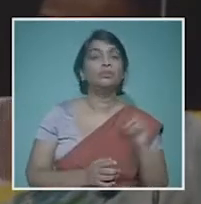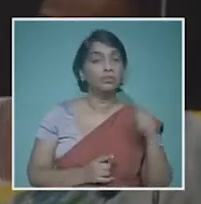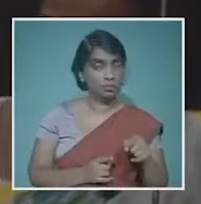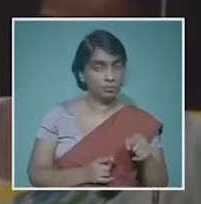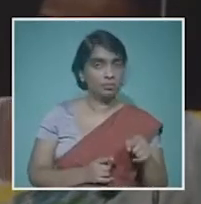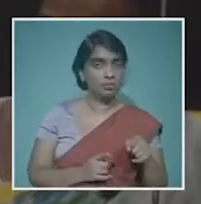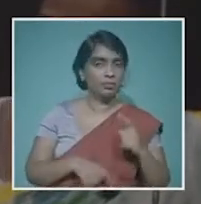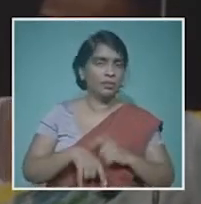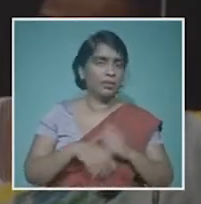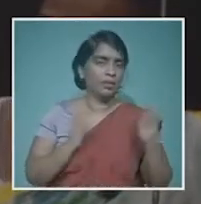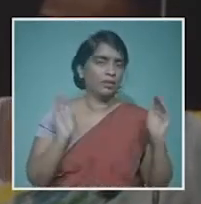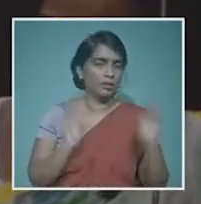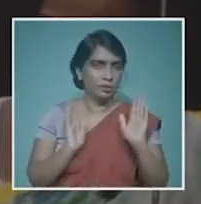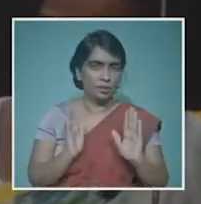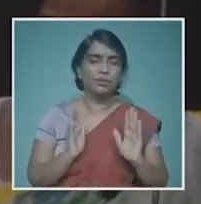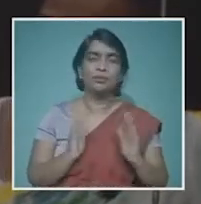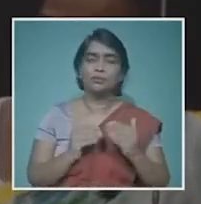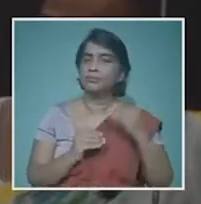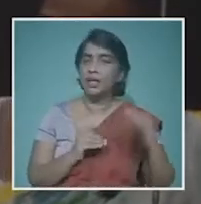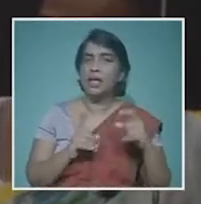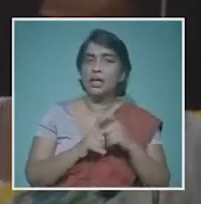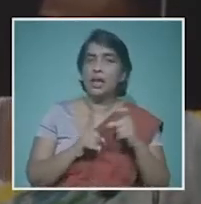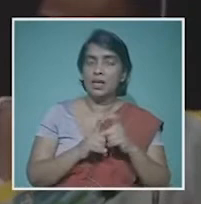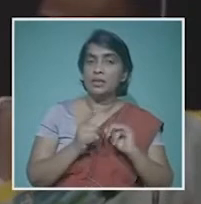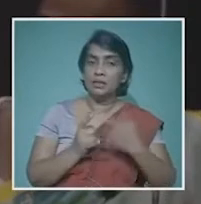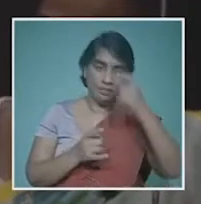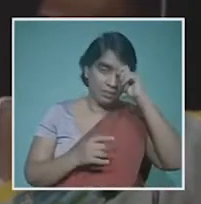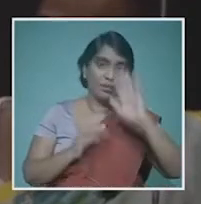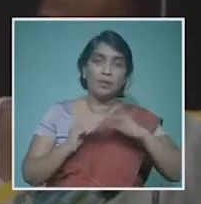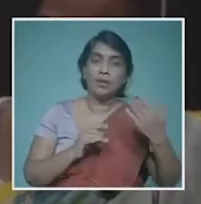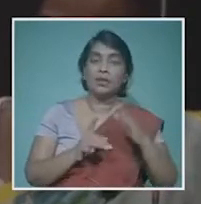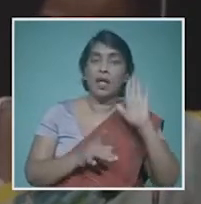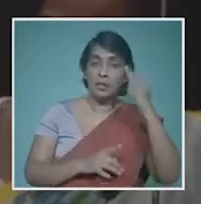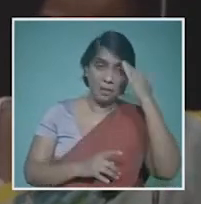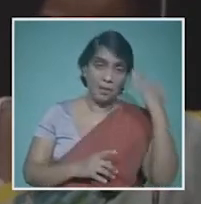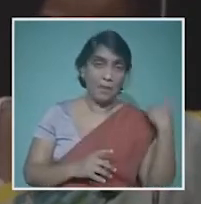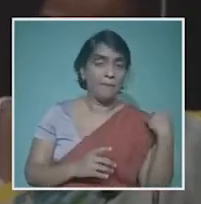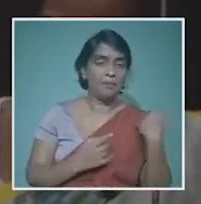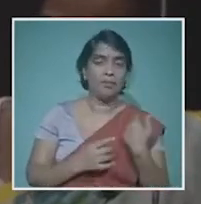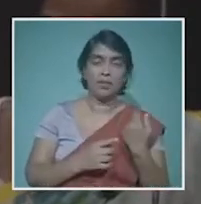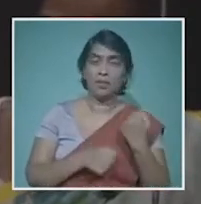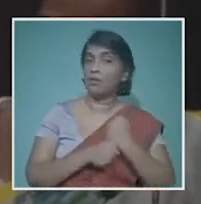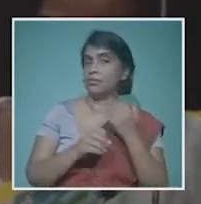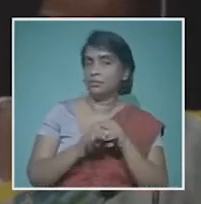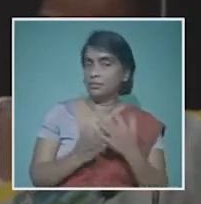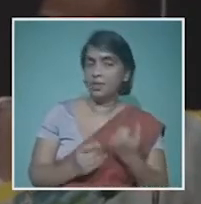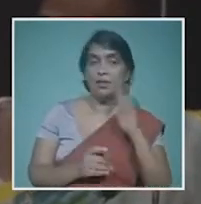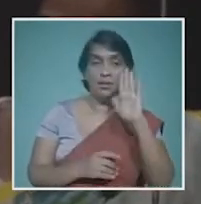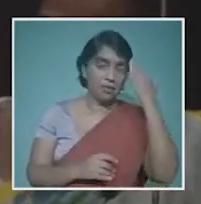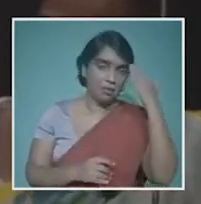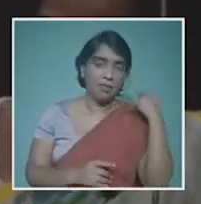එතනින් කෙටි කාලයක් යනකොට ඩඩි සේනානායක මැතිතුමාගෙන් පස්සේ බණ්ඩාරනායක මැතිනි මේක බාරගත්තා. මැතිනි